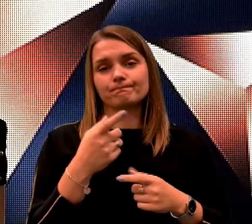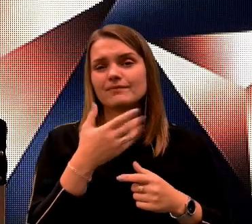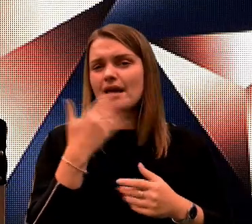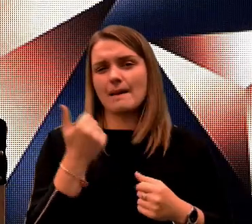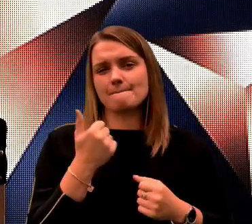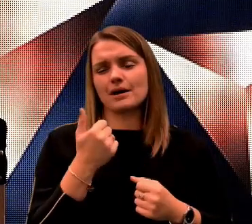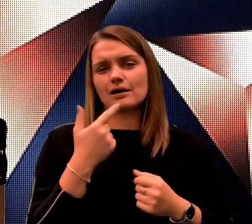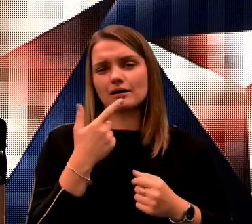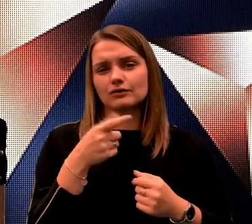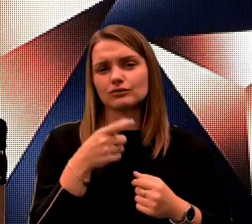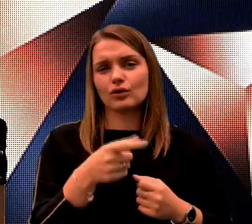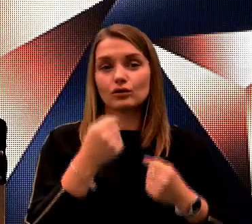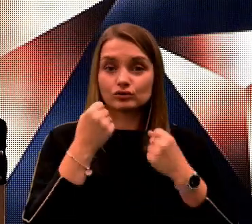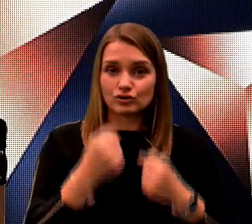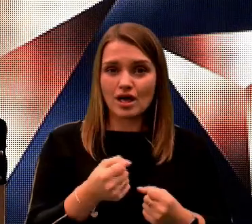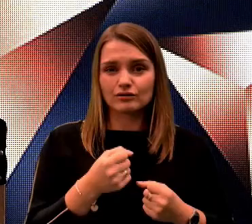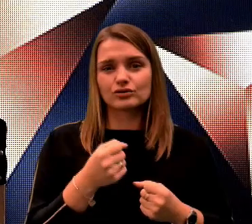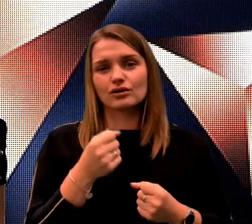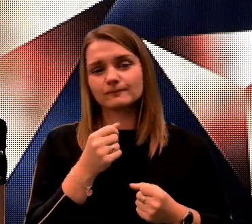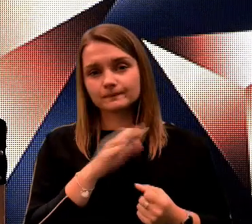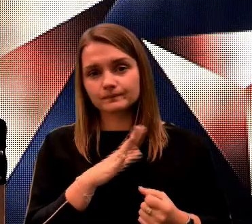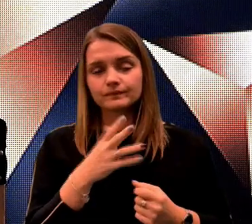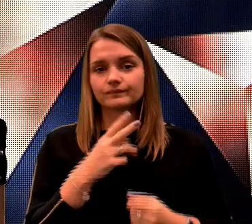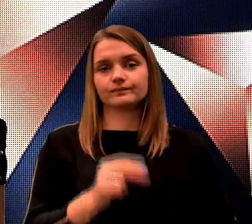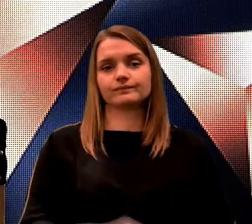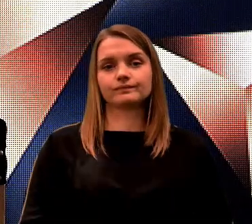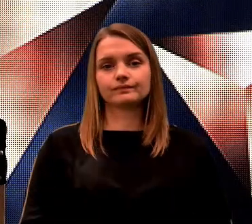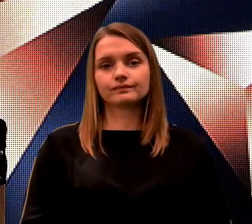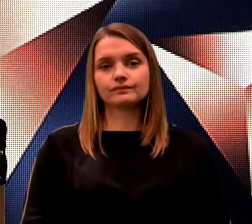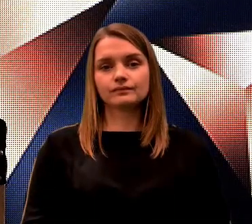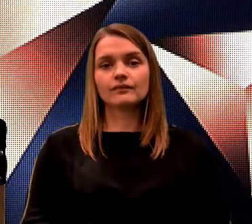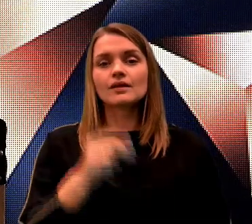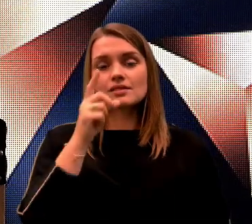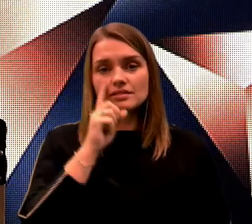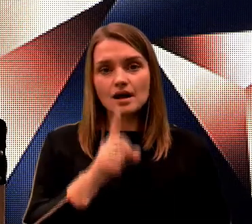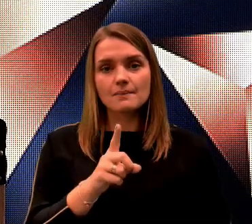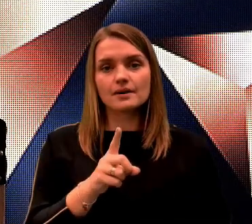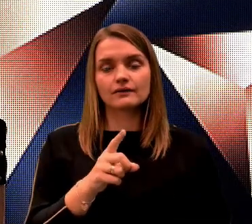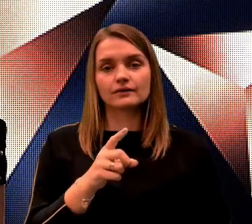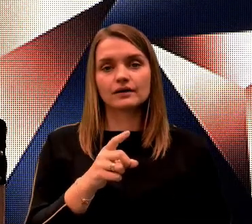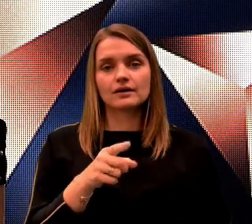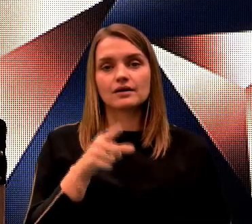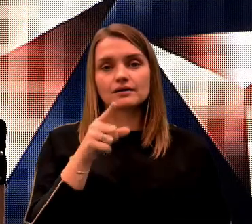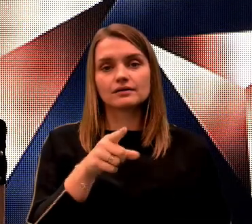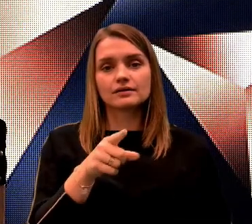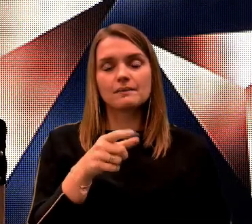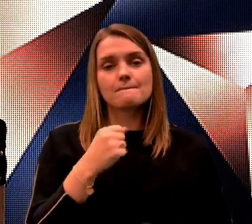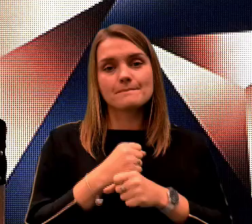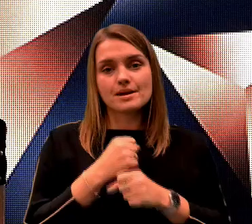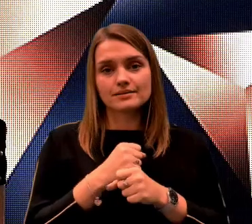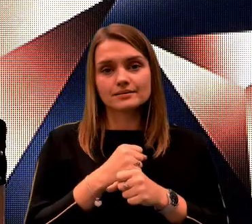mamy zrobić, to tak zrobimy. Ale jeszcze raz podkreślam, naprawdę współpraca nie